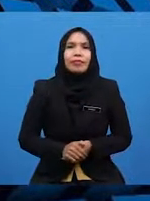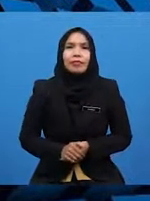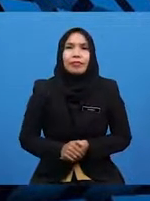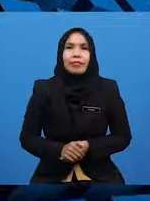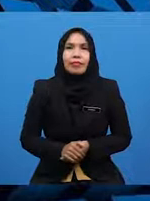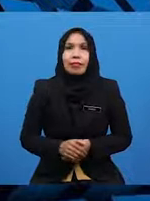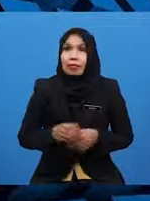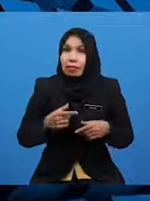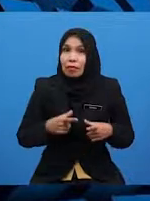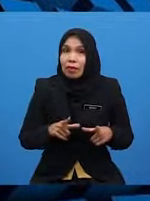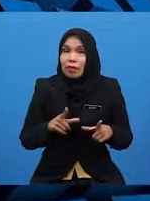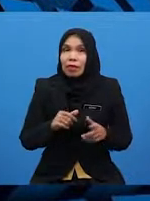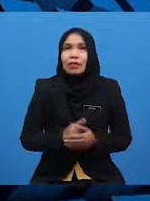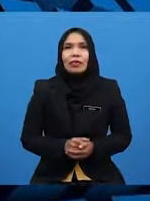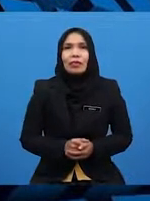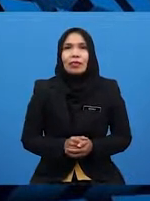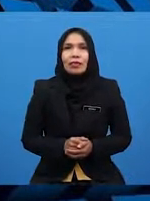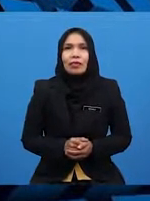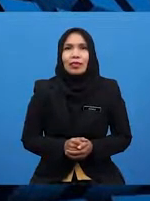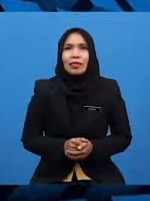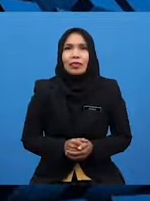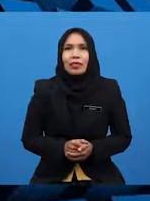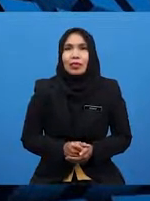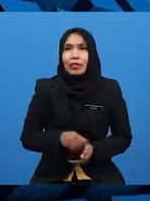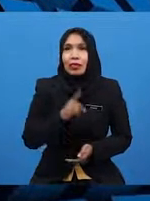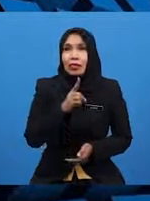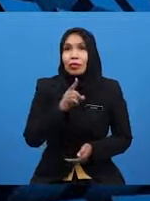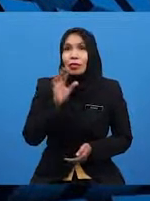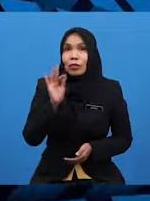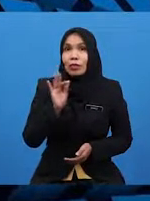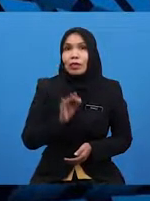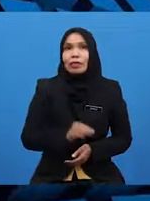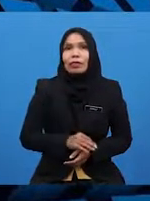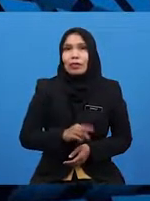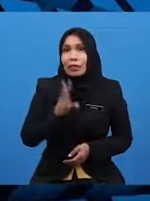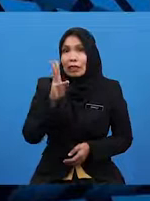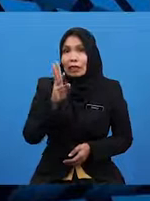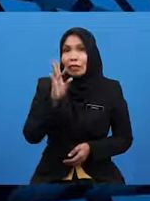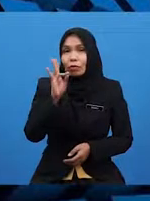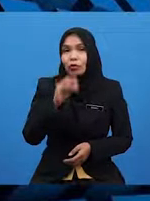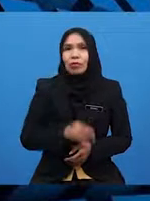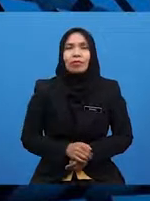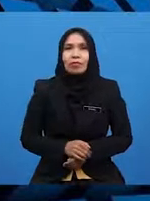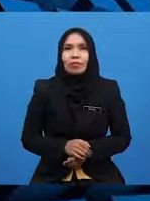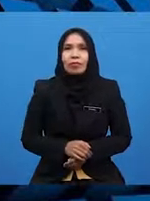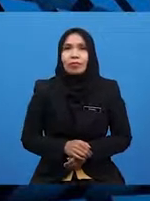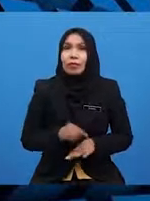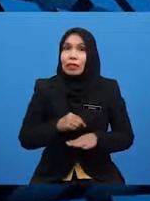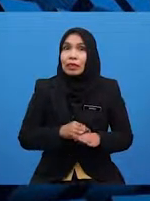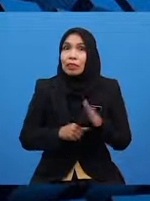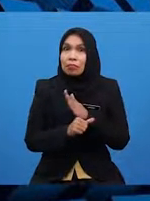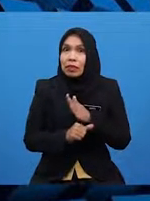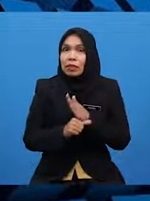17 November 1967 di Kuala Kangsar, Perak. Beliau pernah mendapat pendidikan